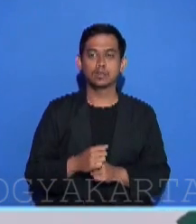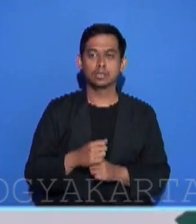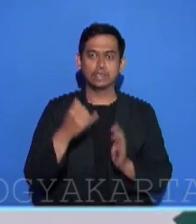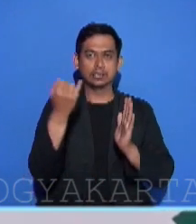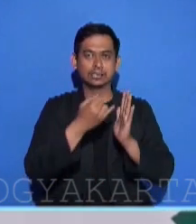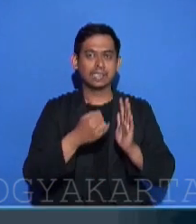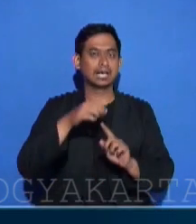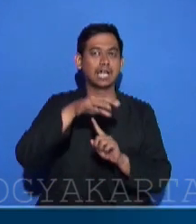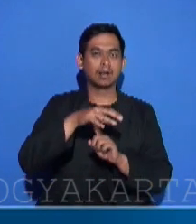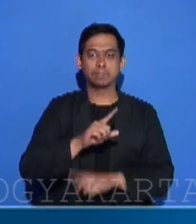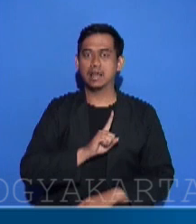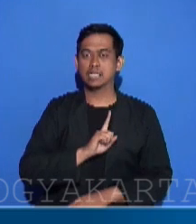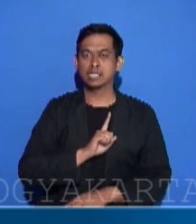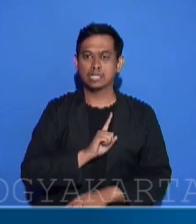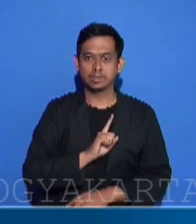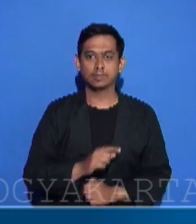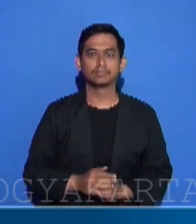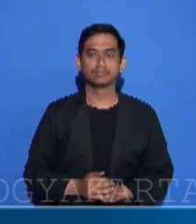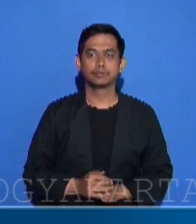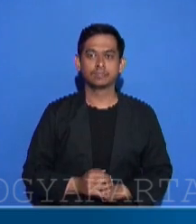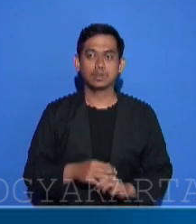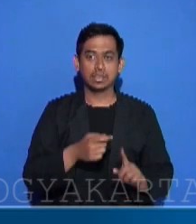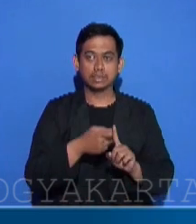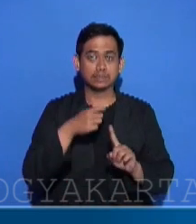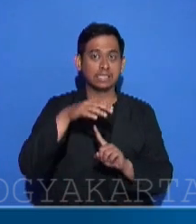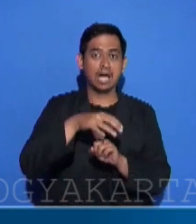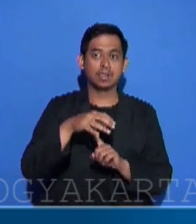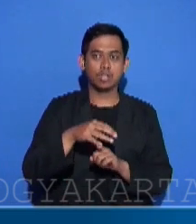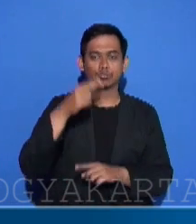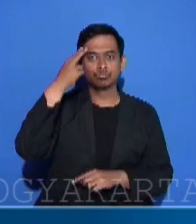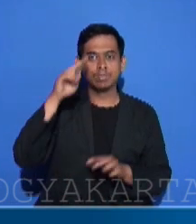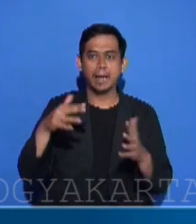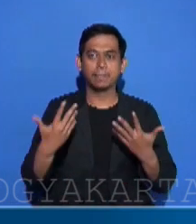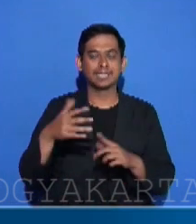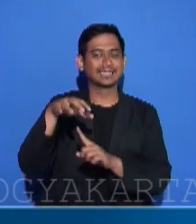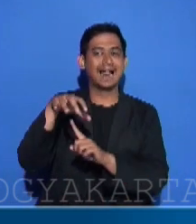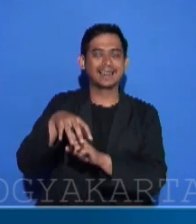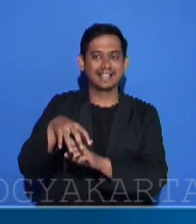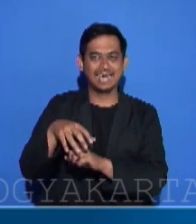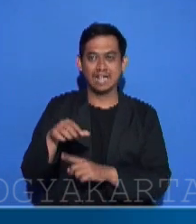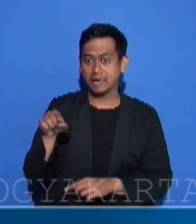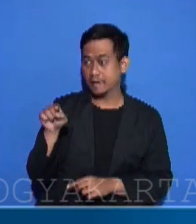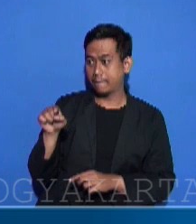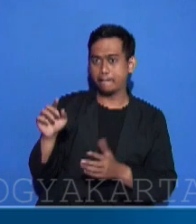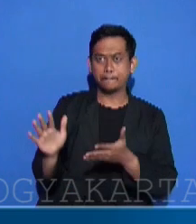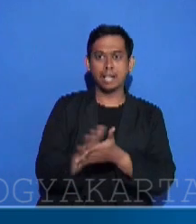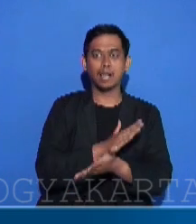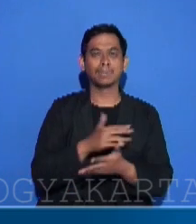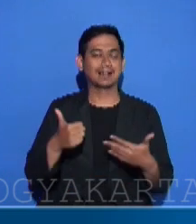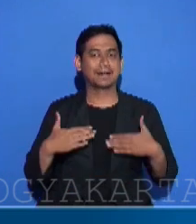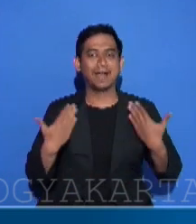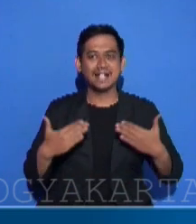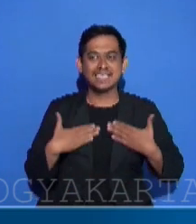karya santri juga gitu. Jadi dari santri untuk santri. Yang itu saya kira satu kesempatan yang luar biasa dan